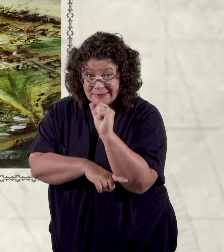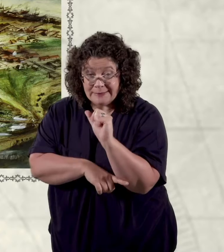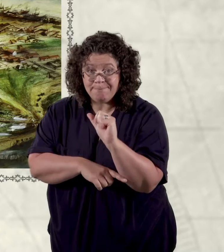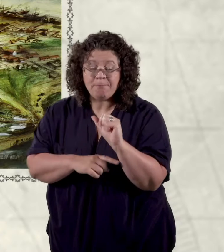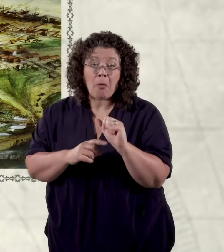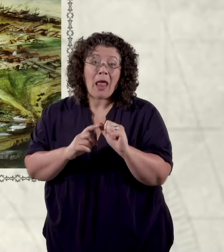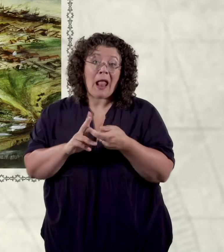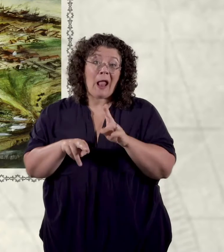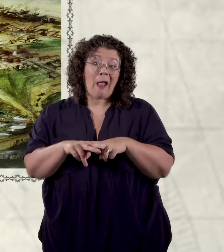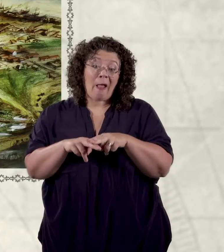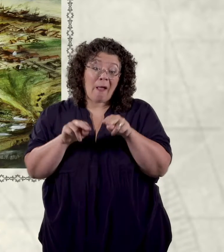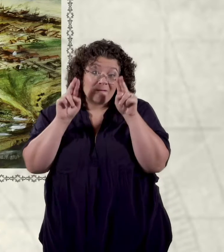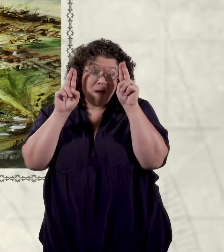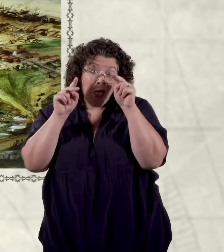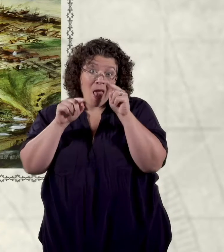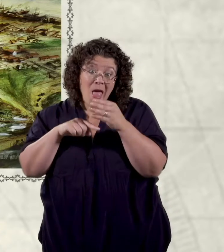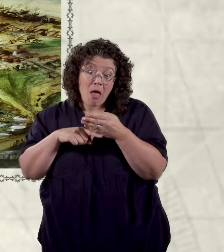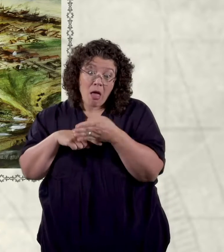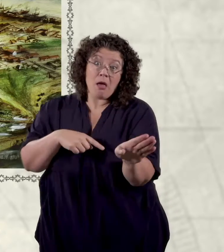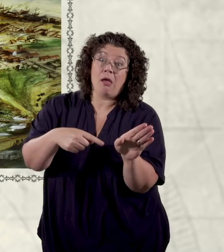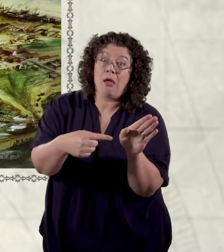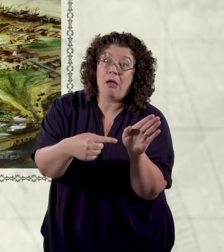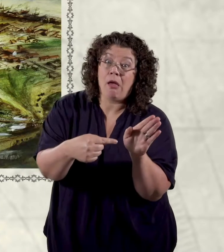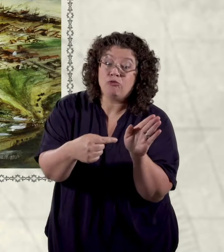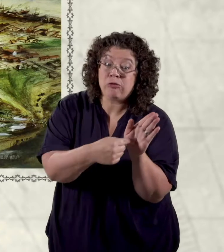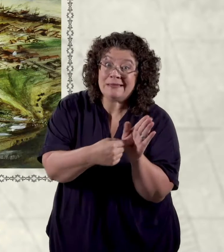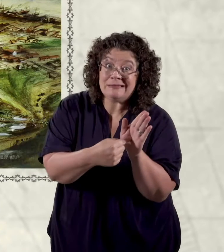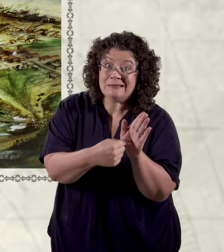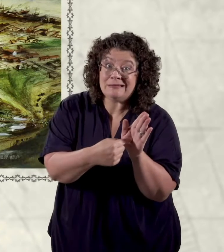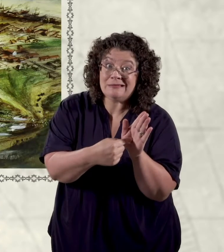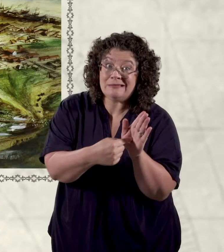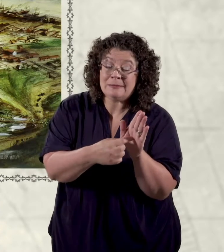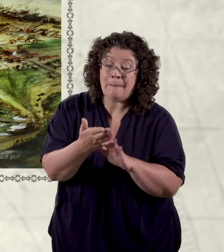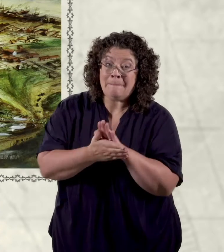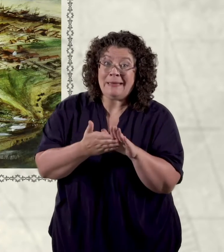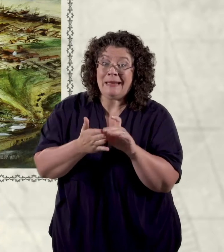sgwarnog? Ond os fydda'r sgwarnog yn mynd i'r dde,